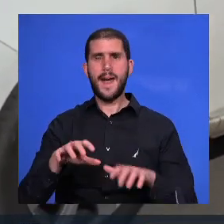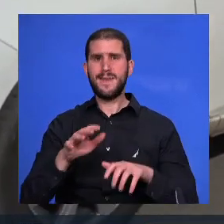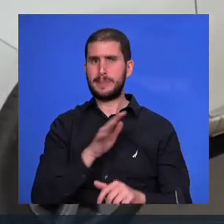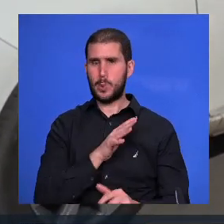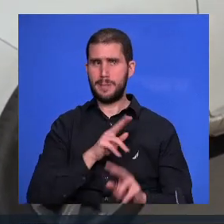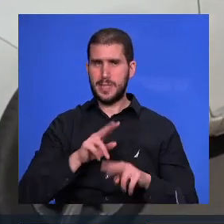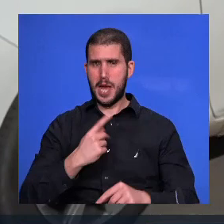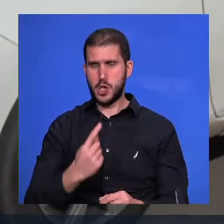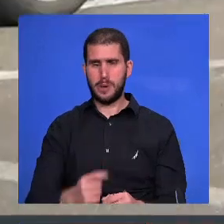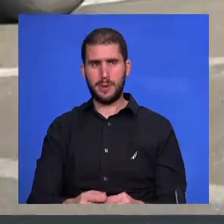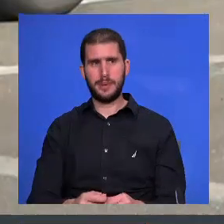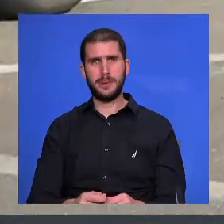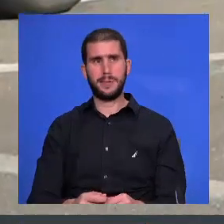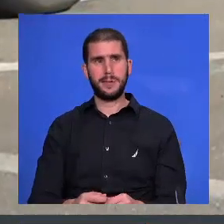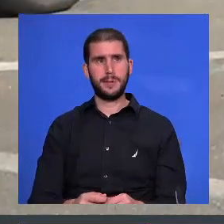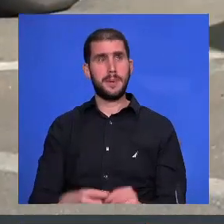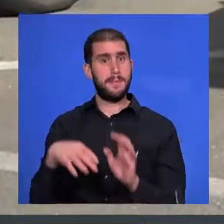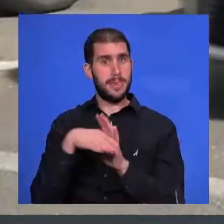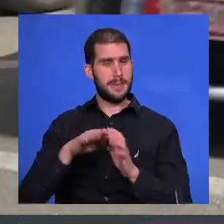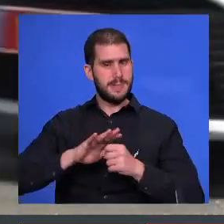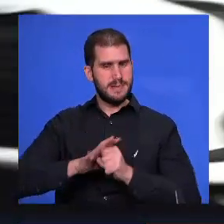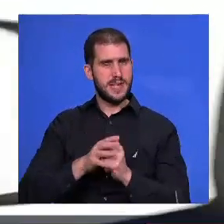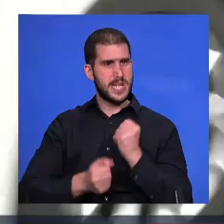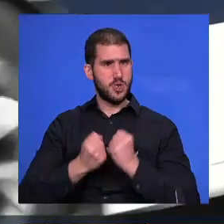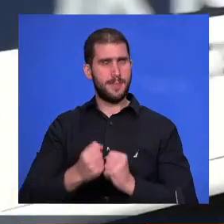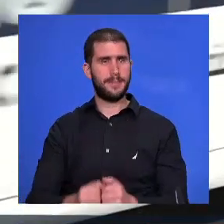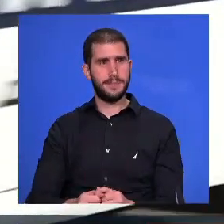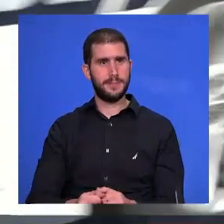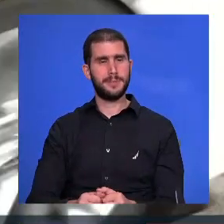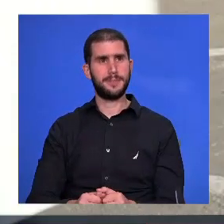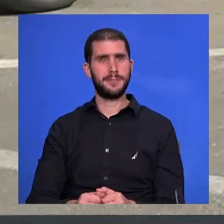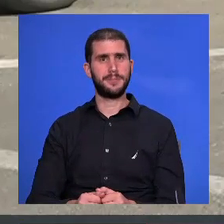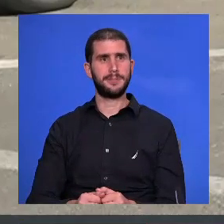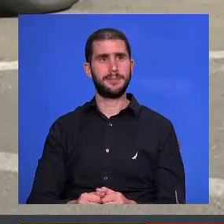כלבים מסוכנים בתנאים מאוד קשים.